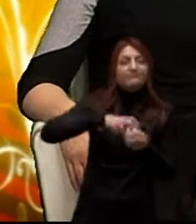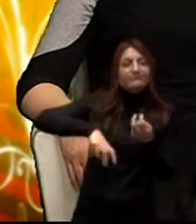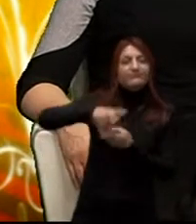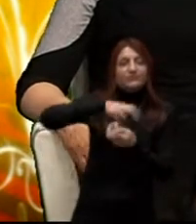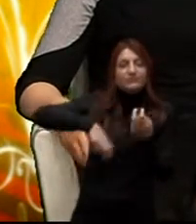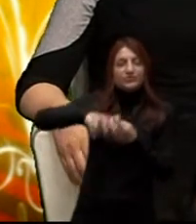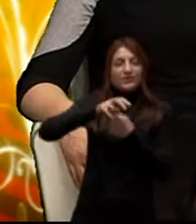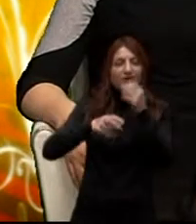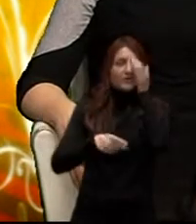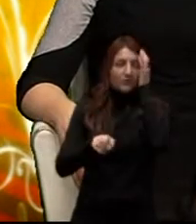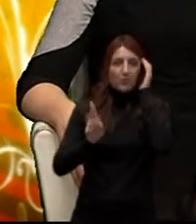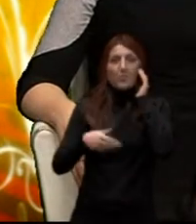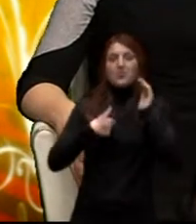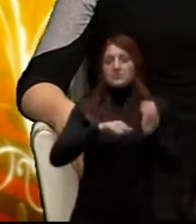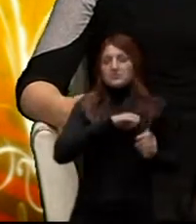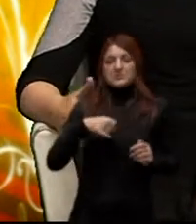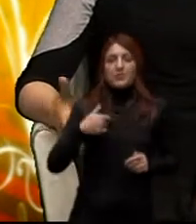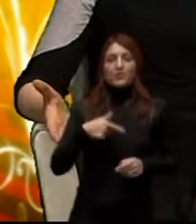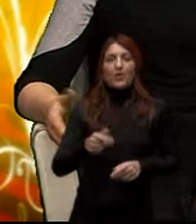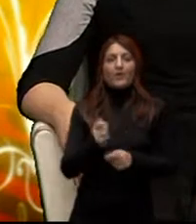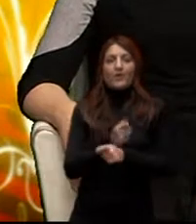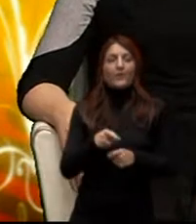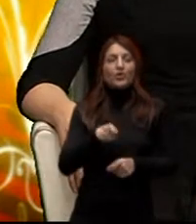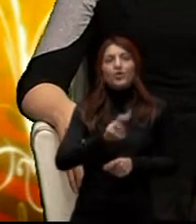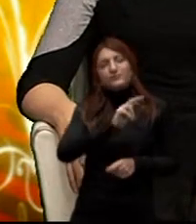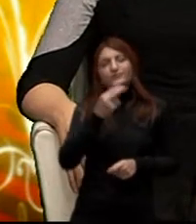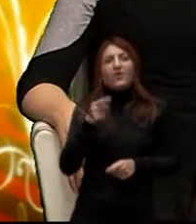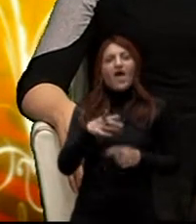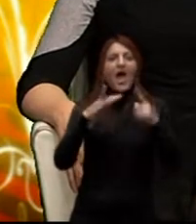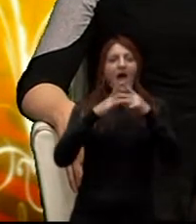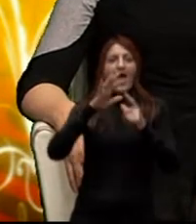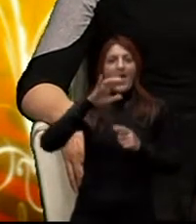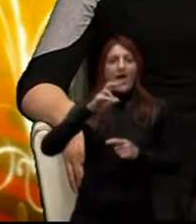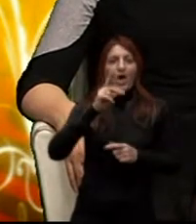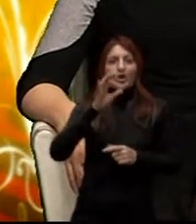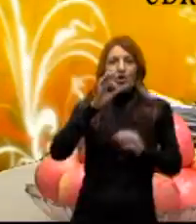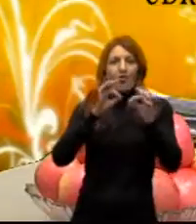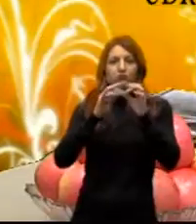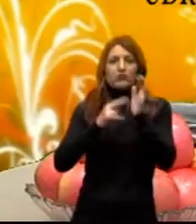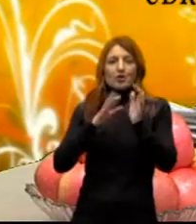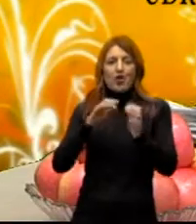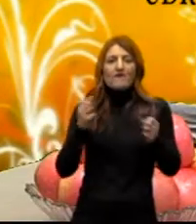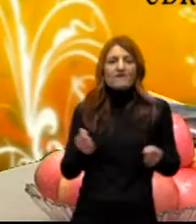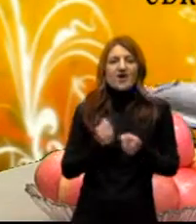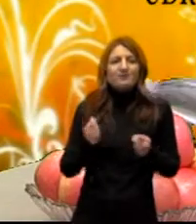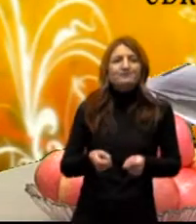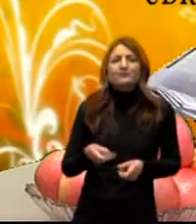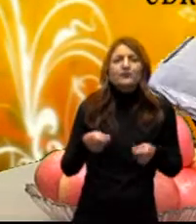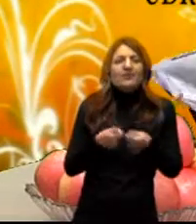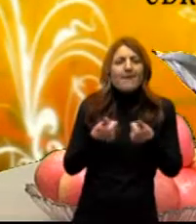što isto tako možemo sami napraviti, to mi zovemo aerobno vježbanje. Spomenuli ste masaže. Da